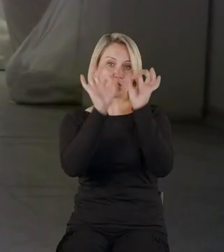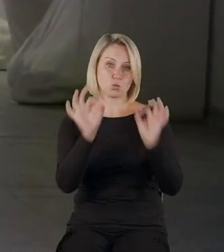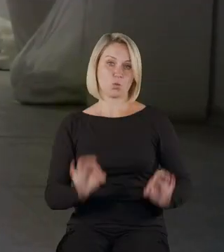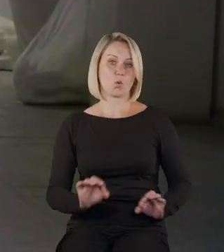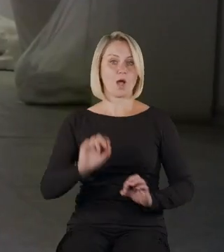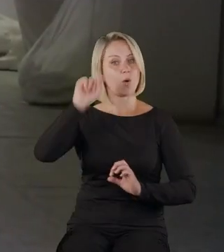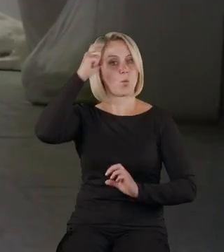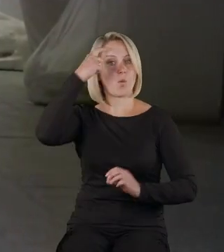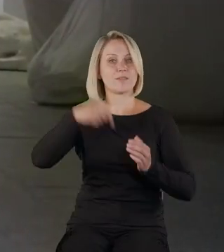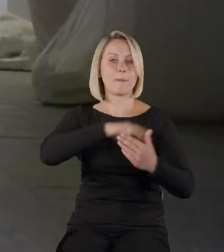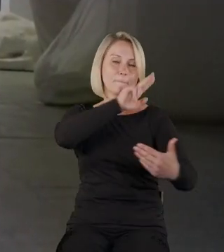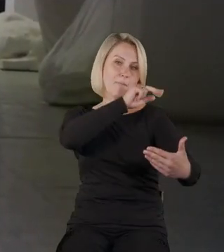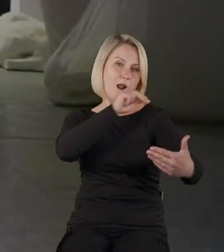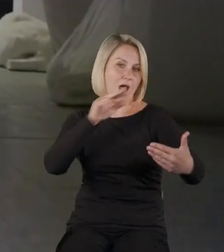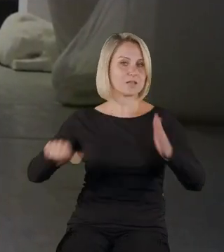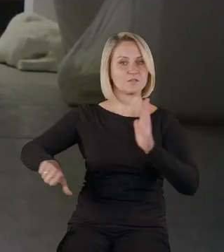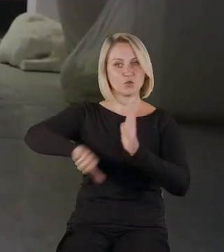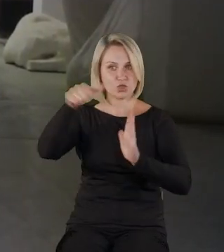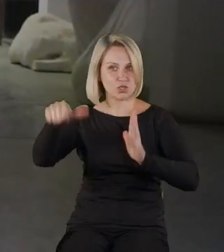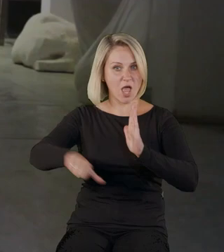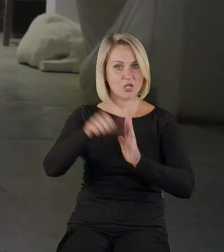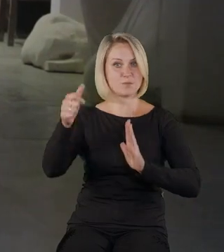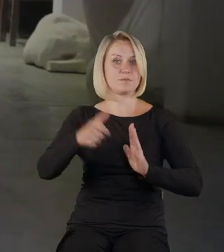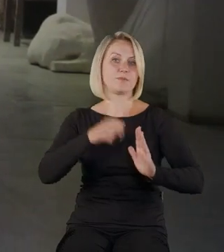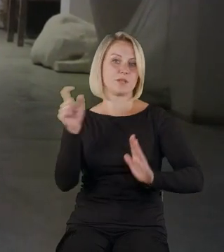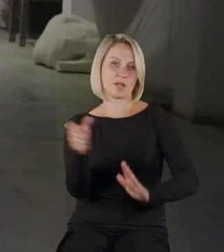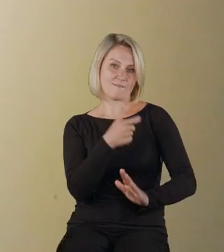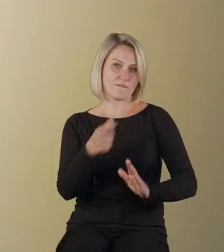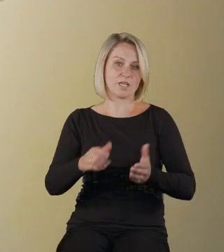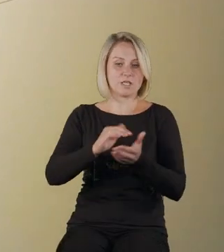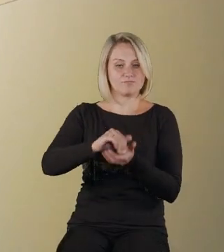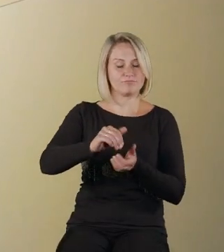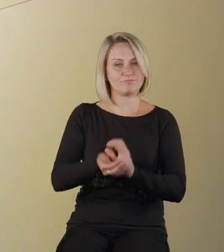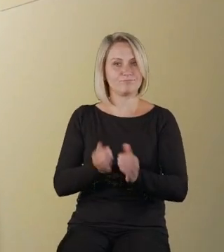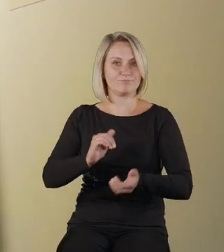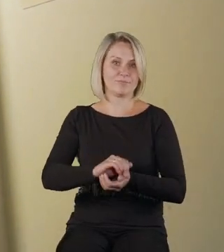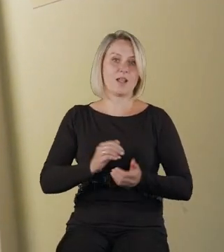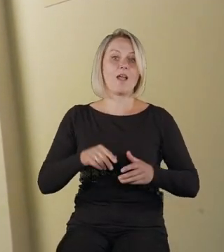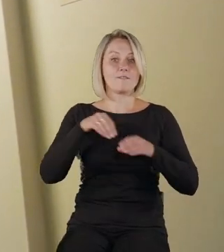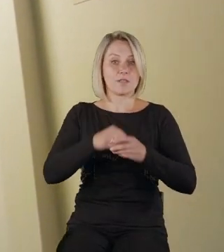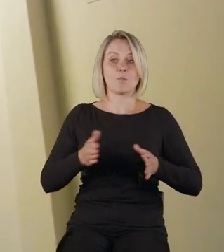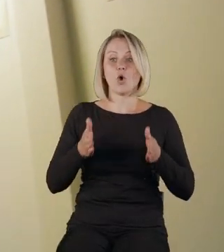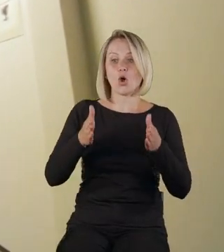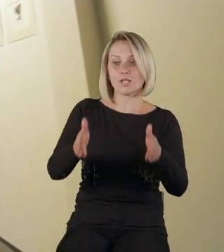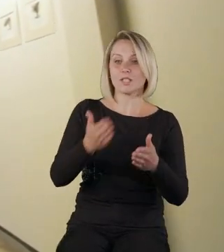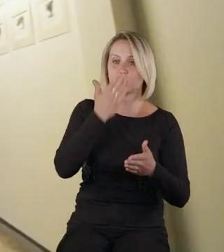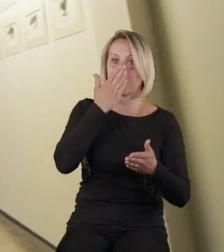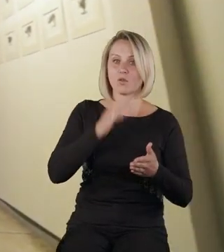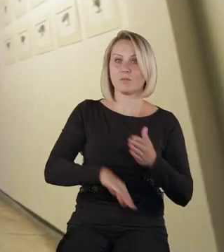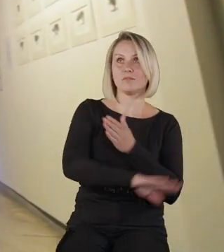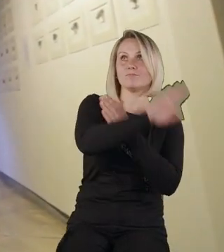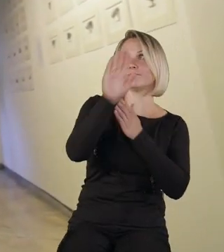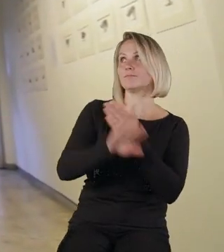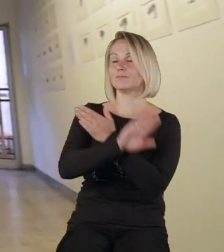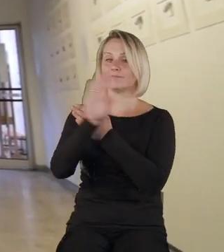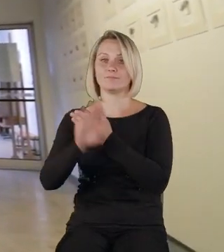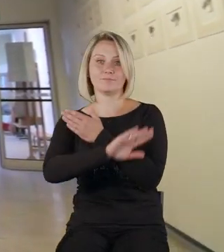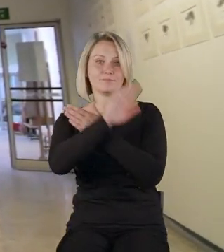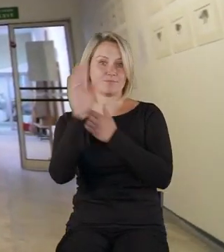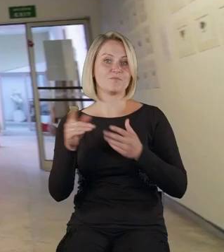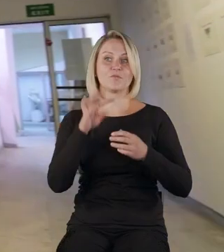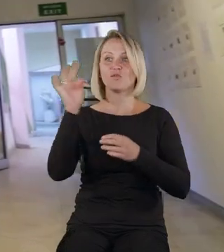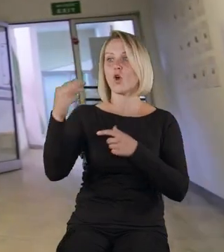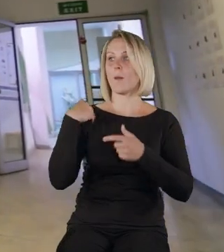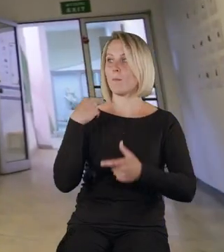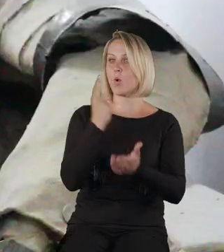głównie pracownie malarstwa, rzeźby, grafiki i ceramiki. Korytarze wykorzystywane są tu jako galerie wystawiennicze dla prac